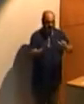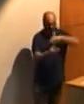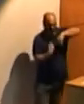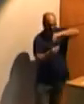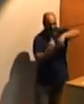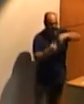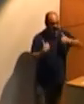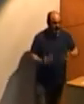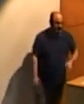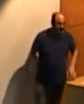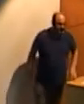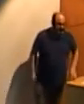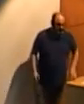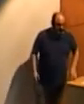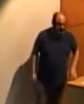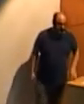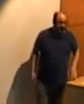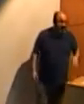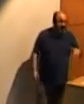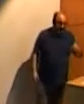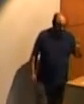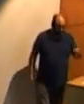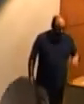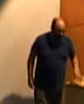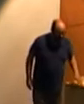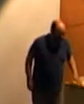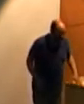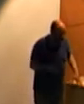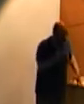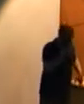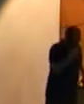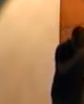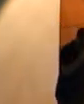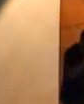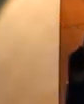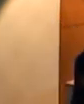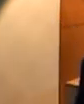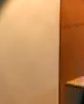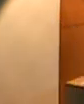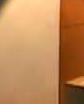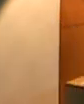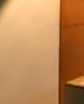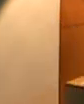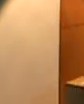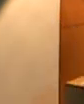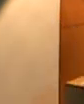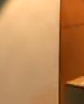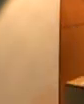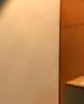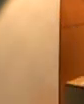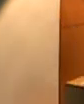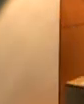me mélanger moi même et il ya un siècle un homme dont on a un peu perdu la trace ah je laisse